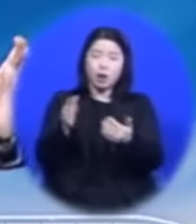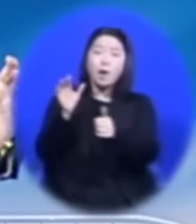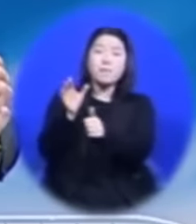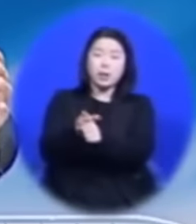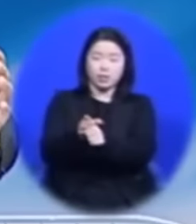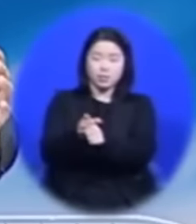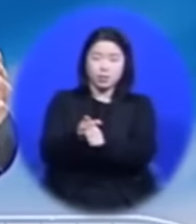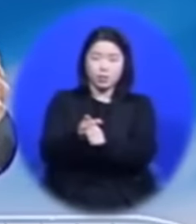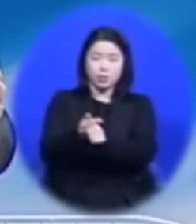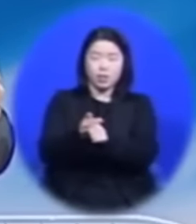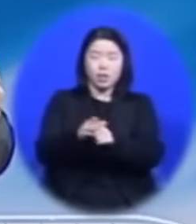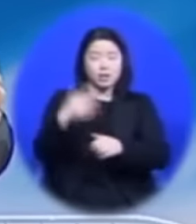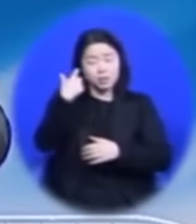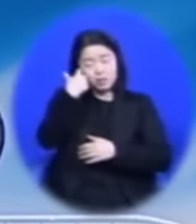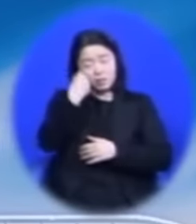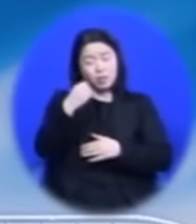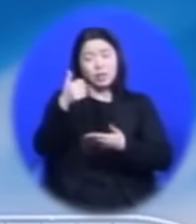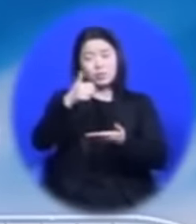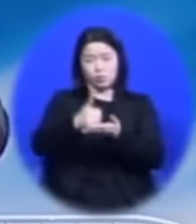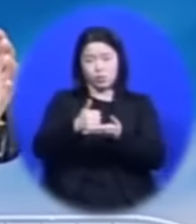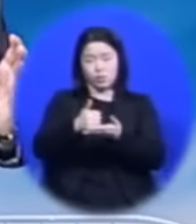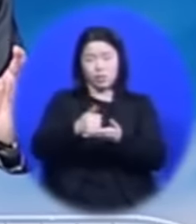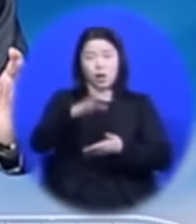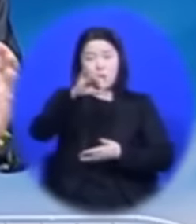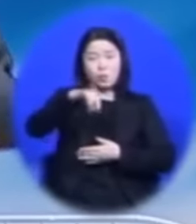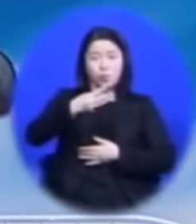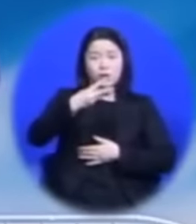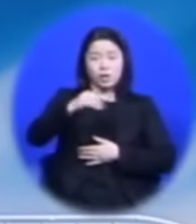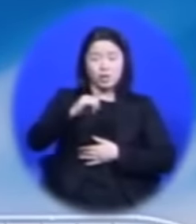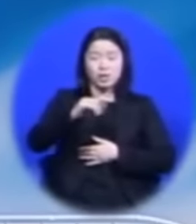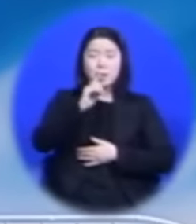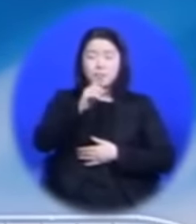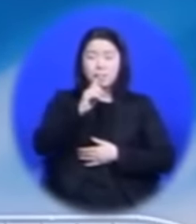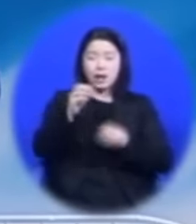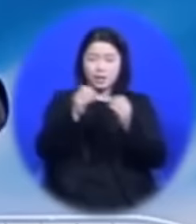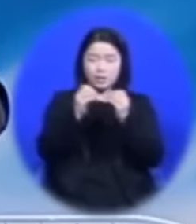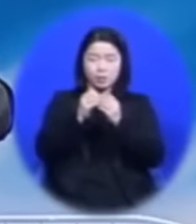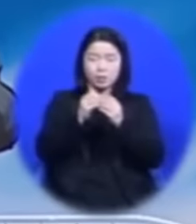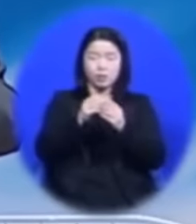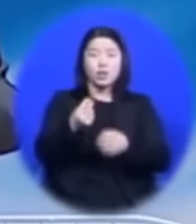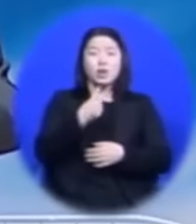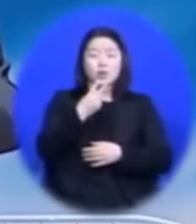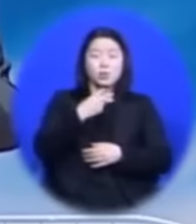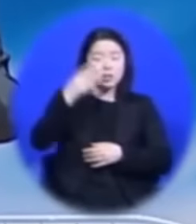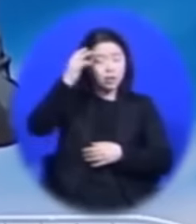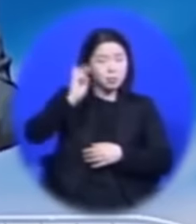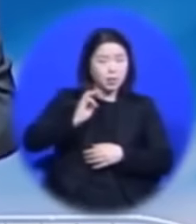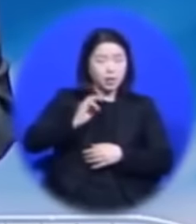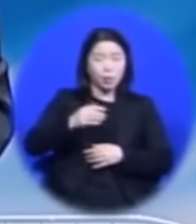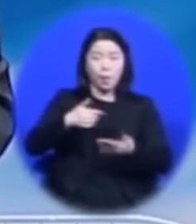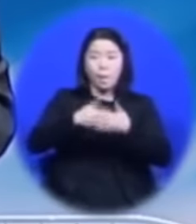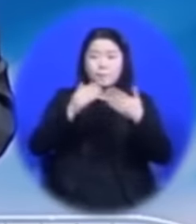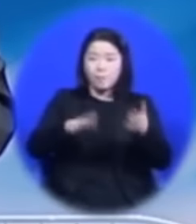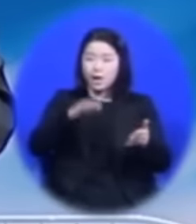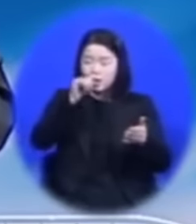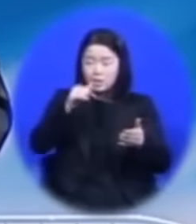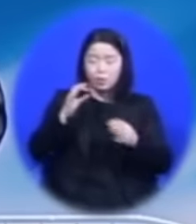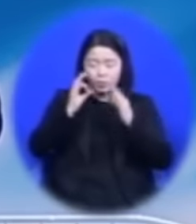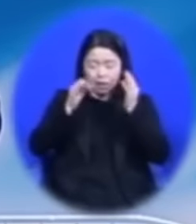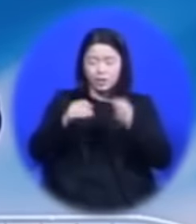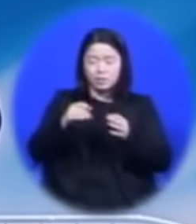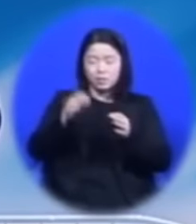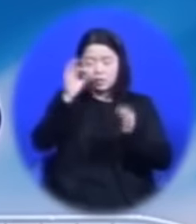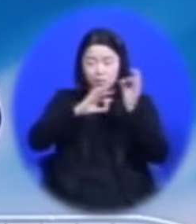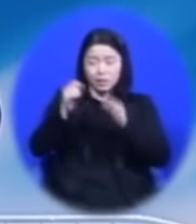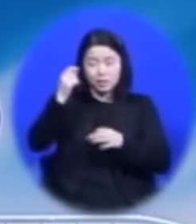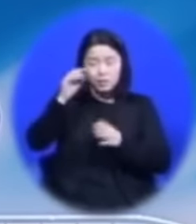여관 주인입니다. 윌리가 하는 대사는 요셉과 마리아가 방이 있느냐고 아주 간절히 찾을 때 방